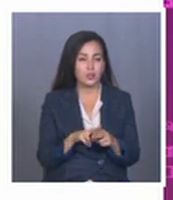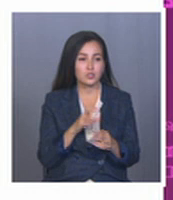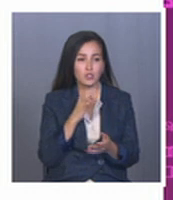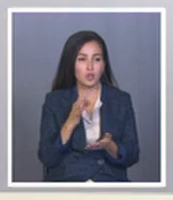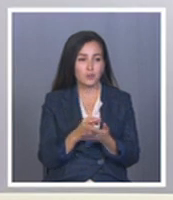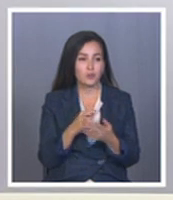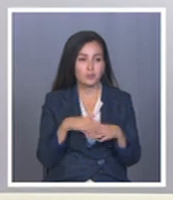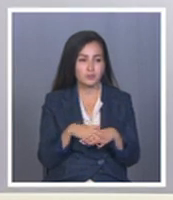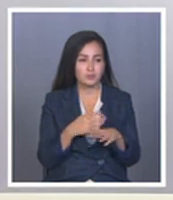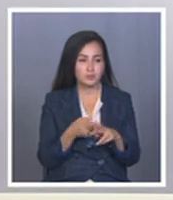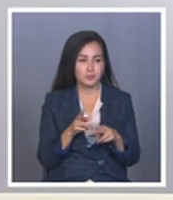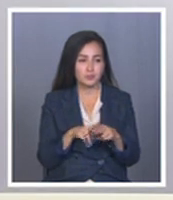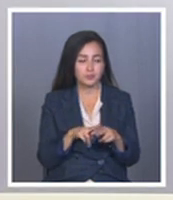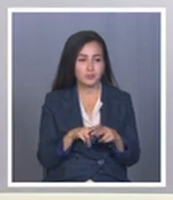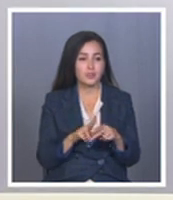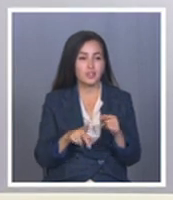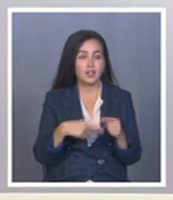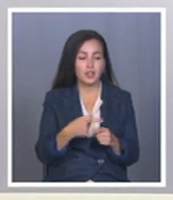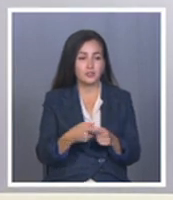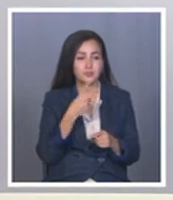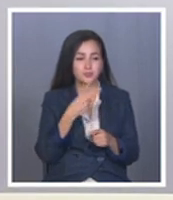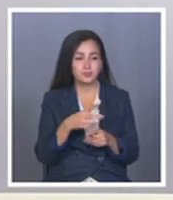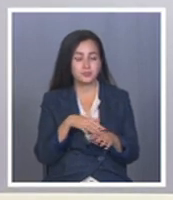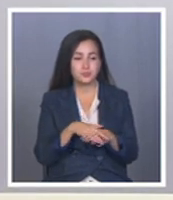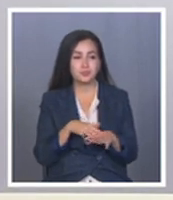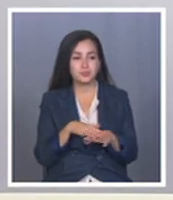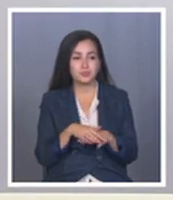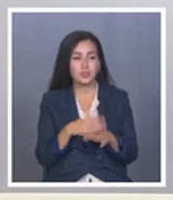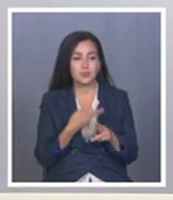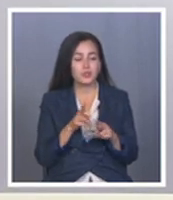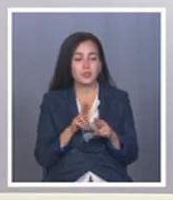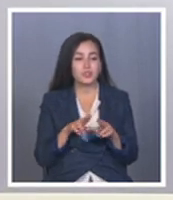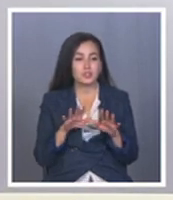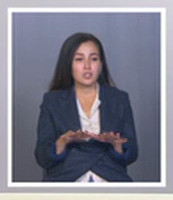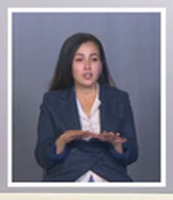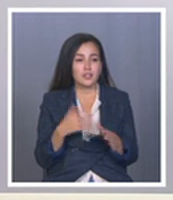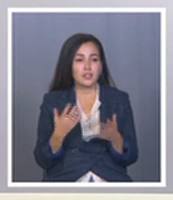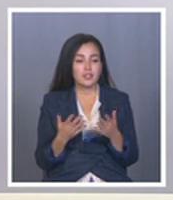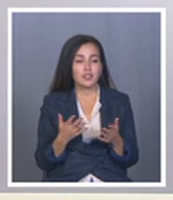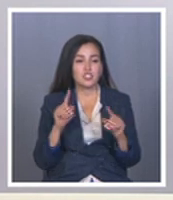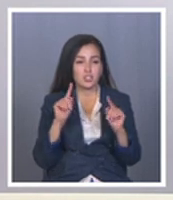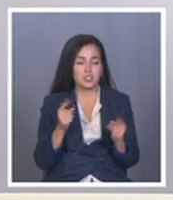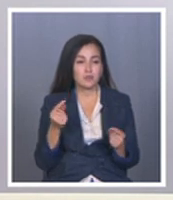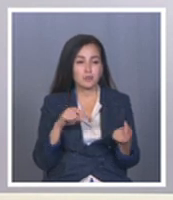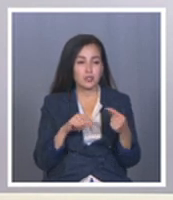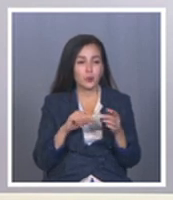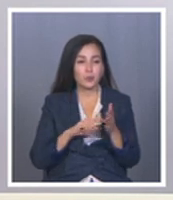жауабы. Мына мысал қараңыздар. Бұл жерде, егер жақшаларды бір-біріне